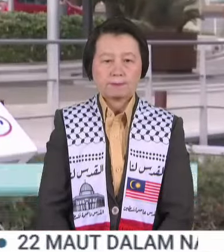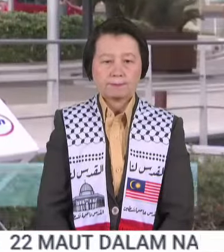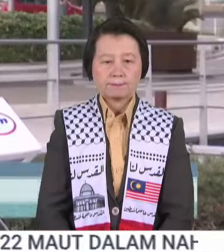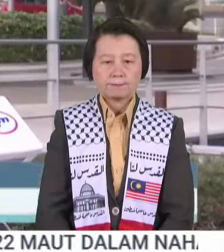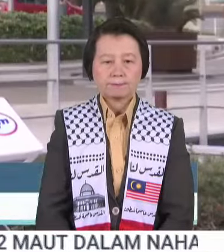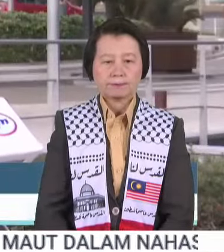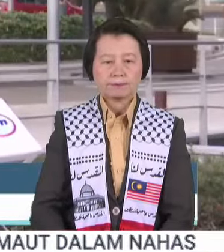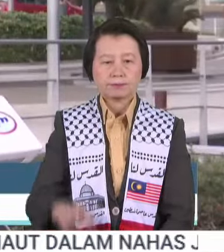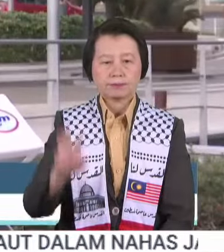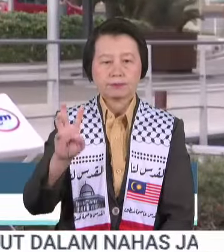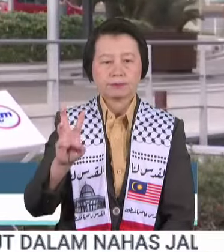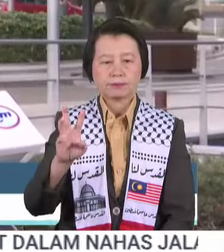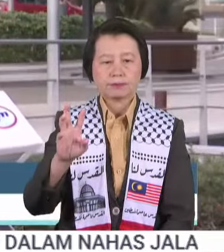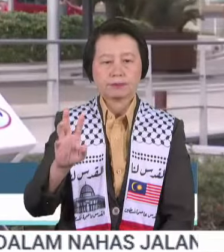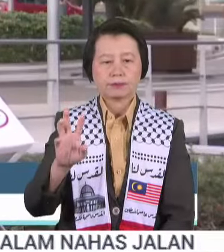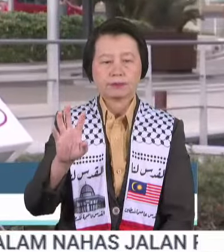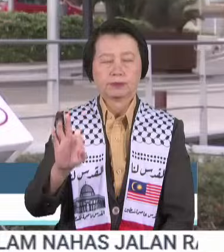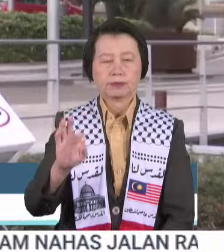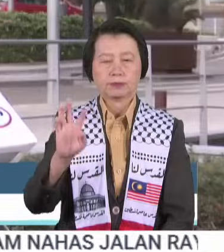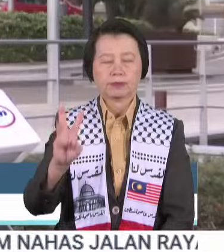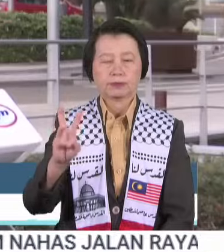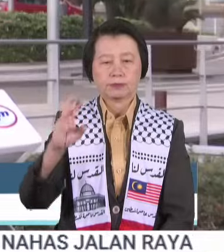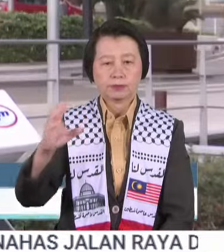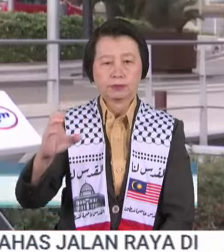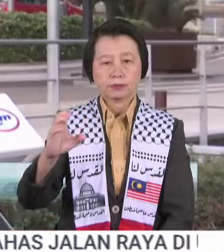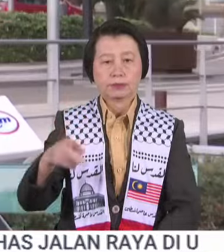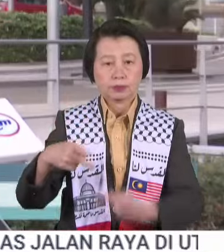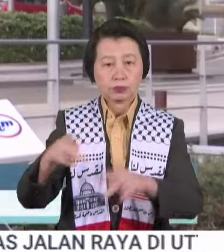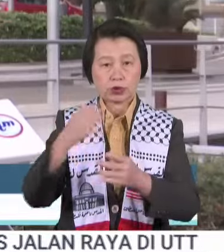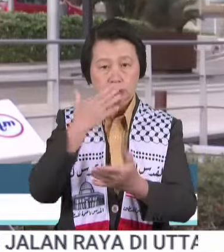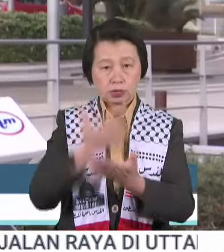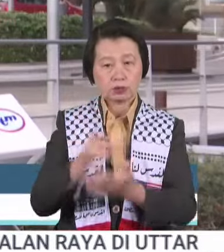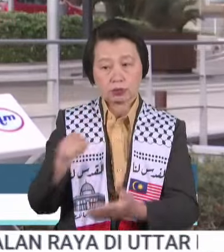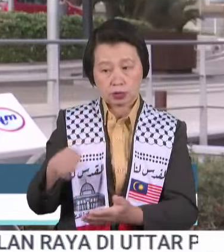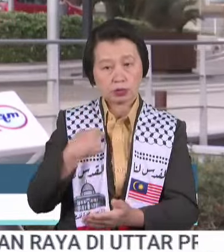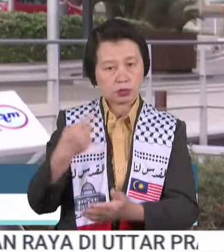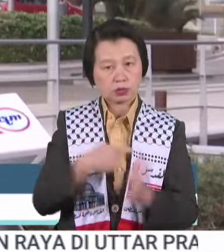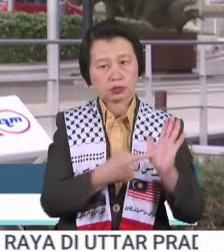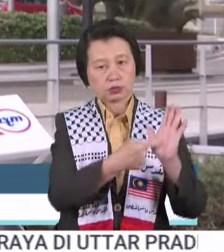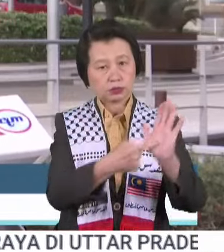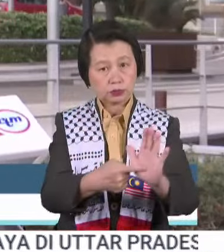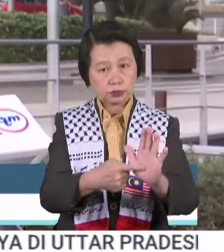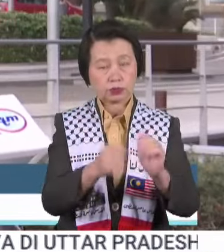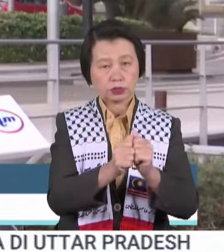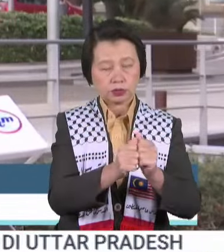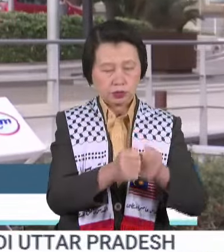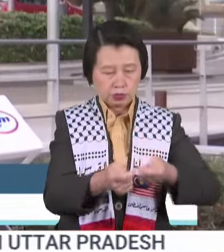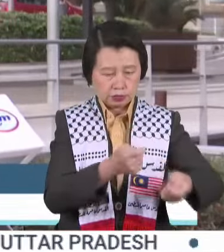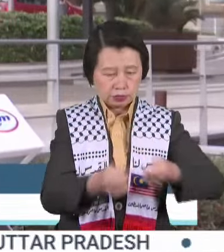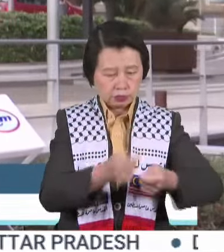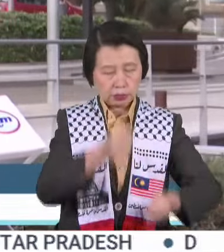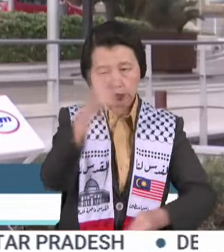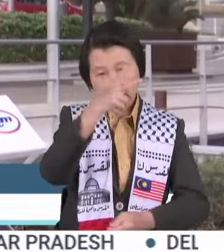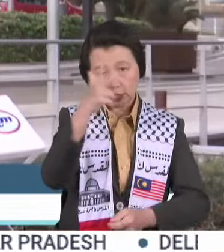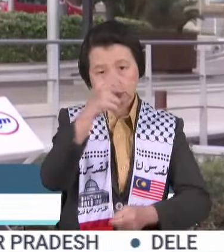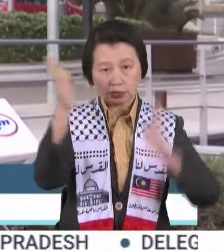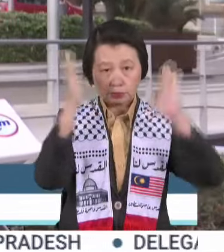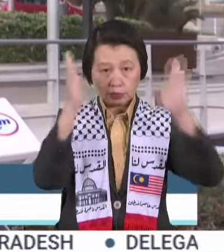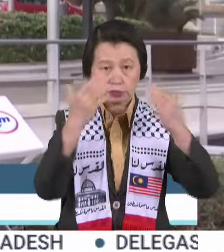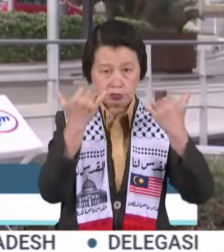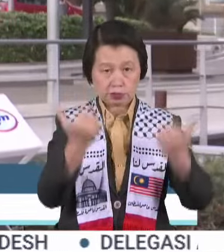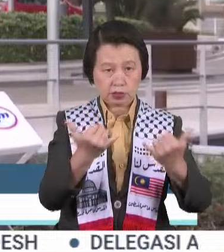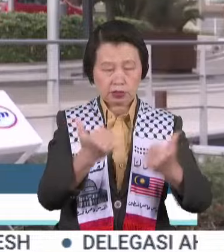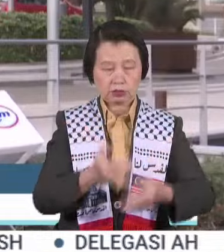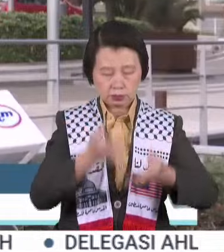MWC merupakan peluang yang cukup baik untuk kita tunjuk bagaimana dengan pentadbiran Kerajaan Madani hari ini yang